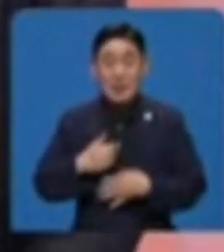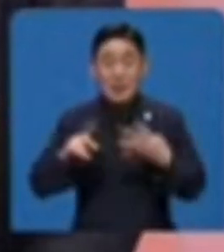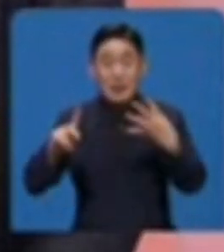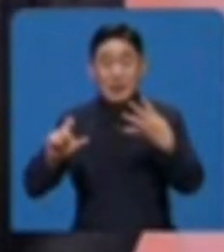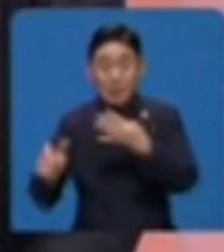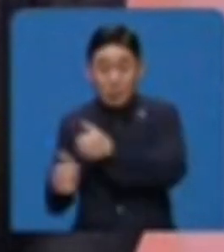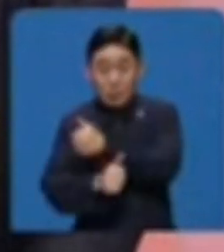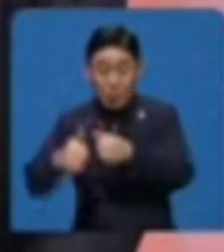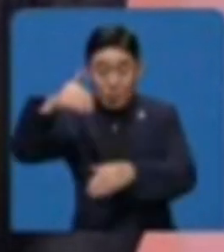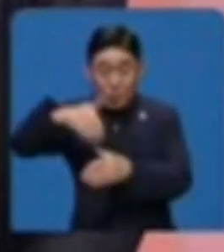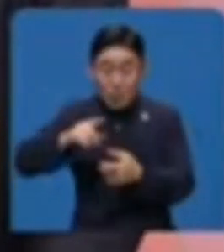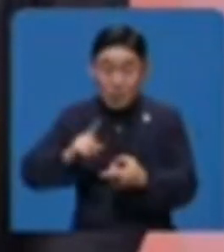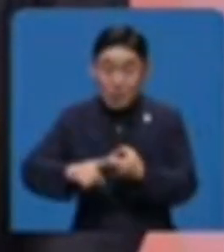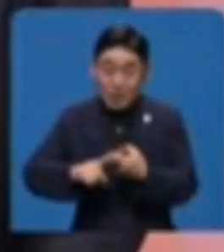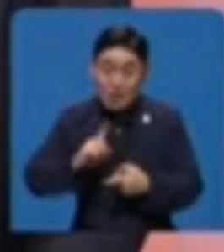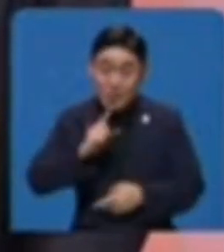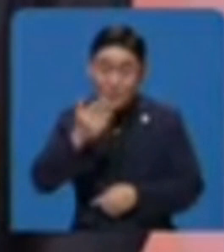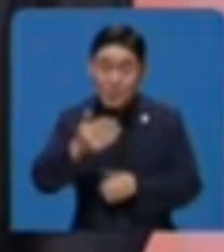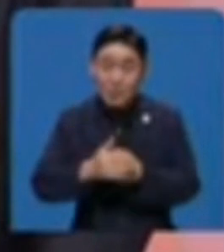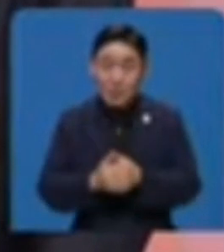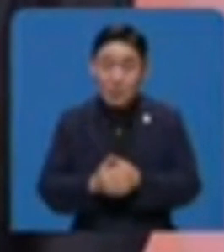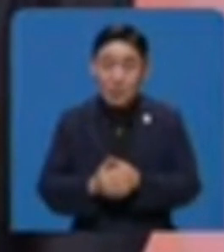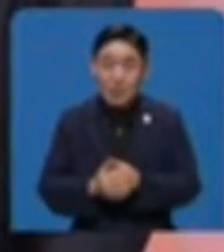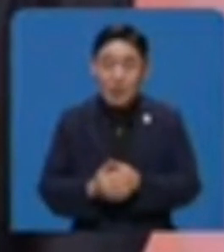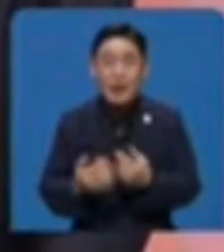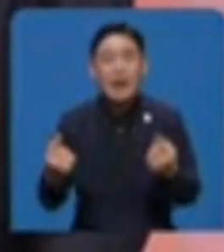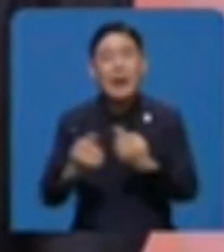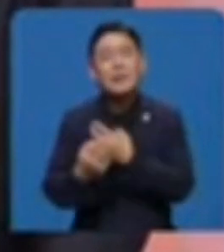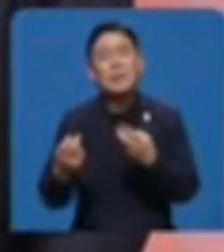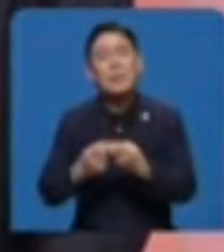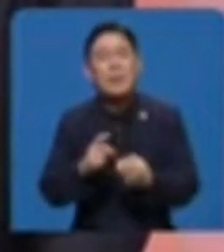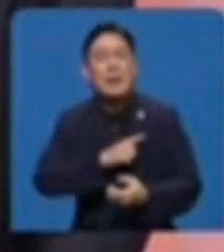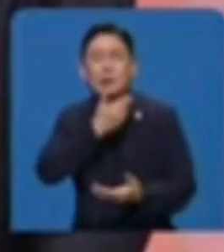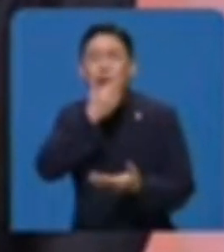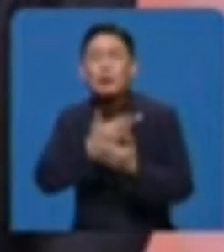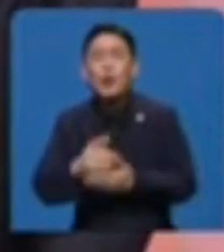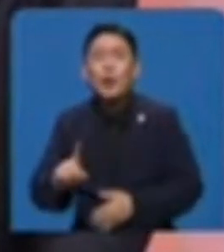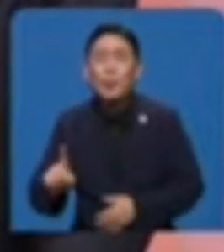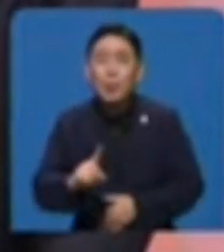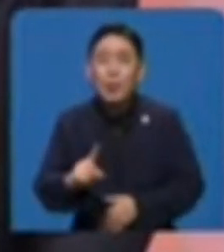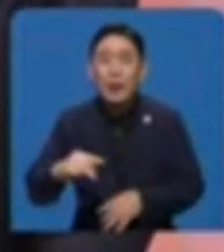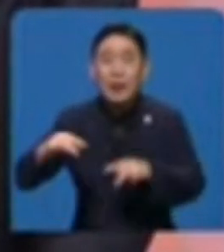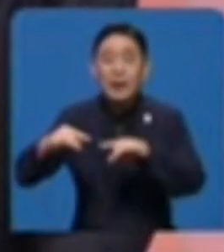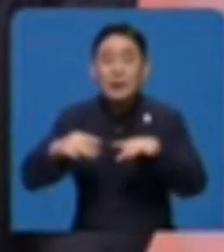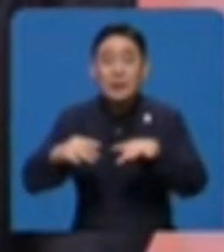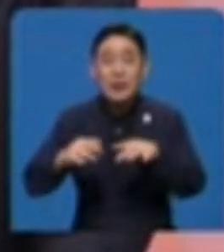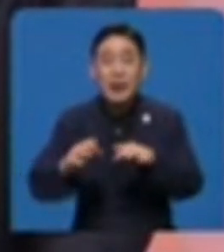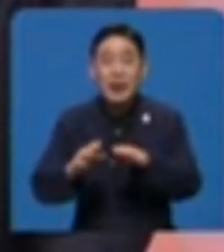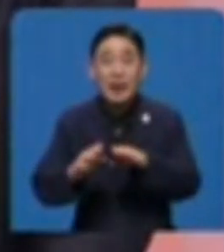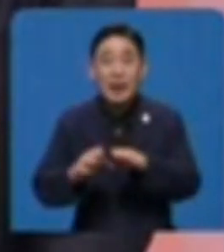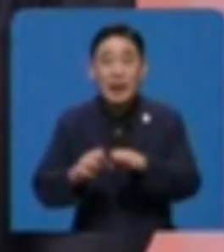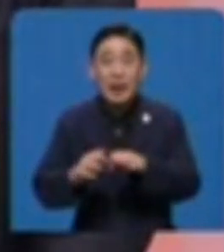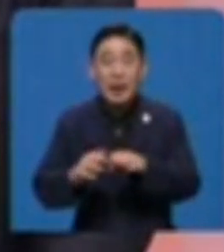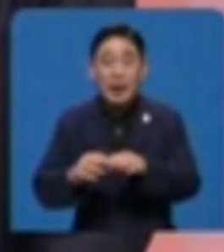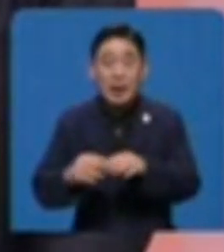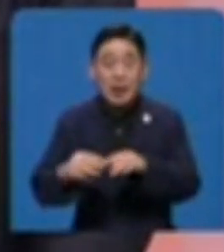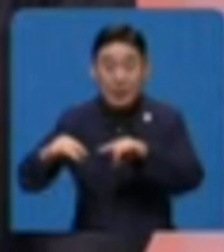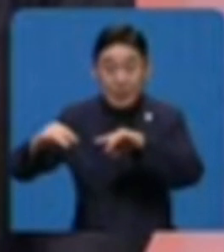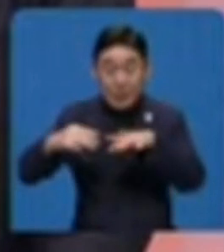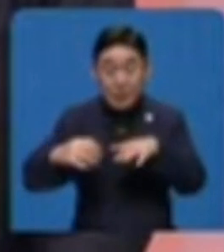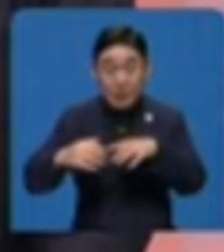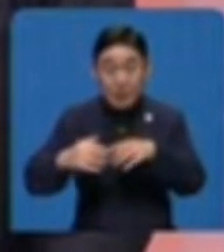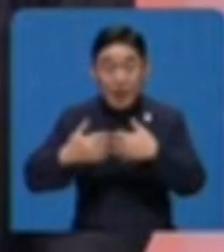4.15 총선에 관한 이야기를 하고 있고 네. 개선 방안으로 가장 중요한 것이 네. 전자개표를 수개표로 바꾸는 네.